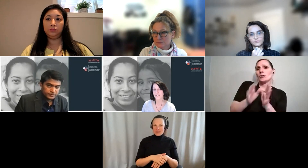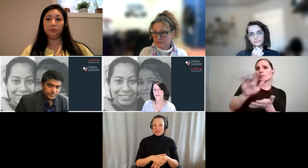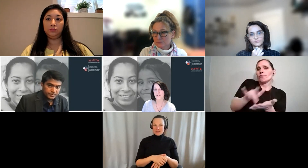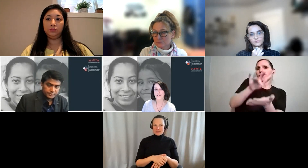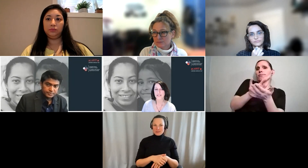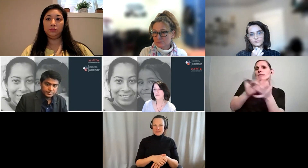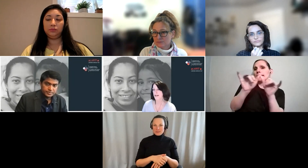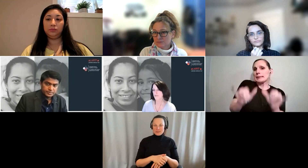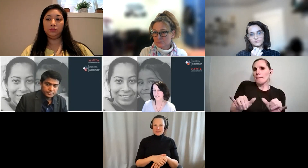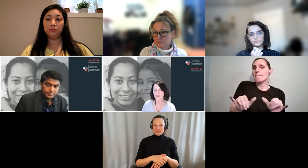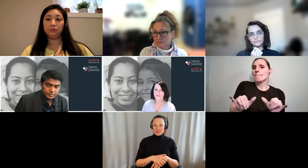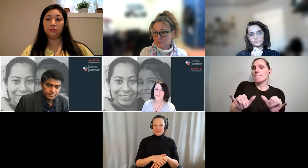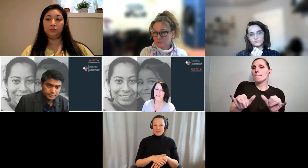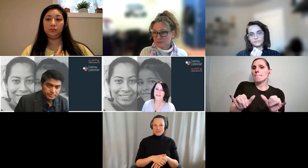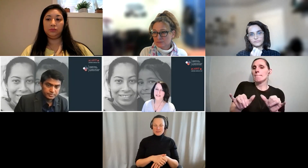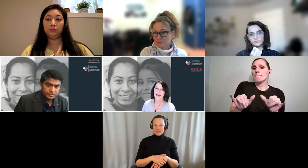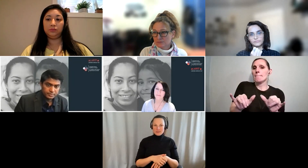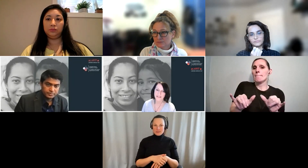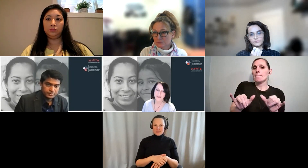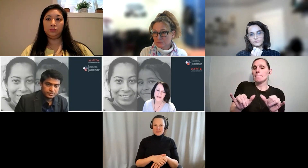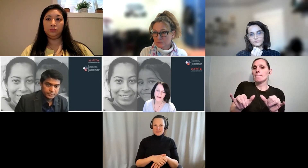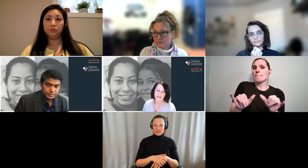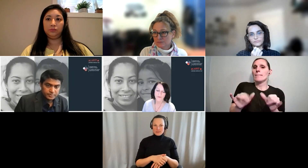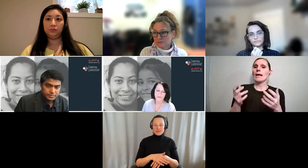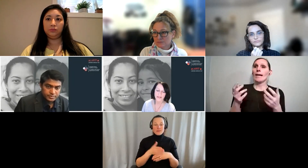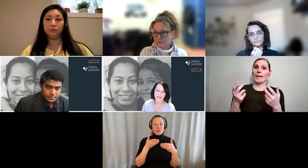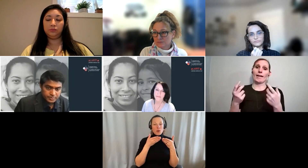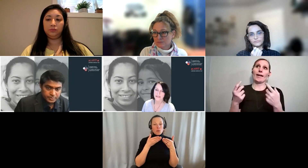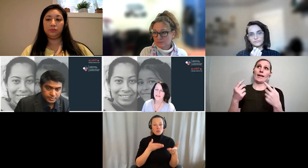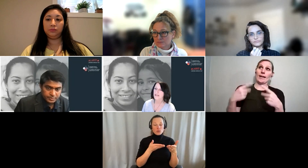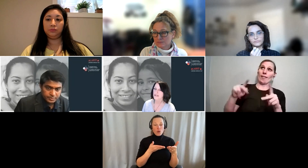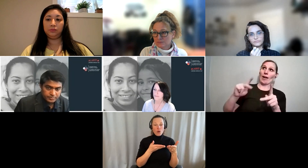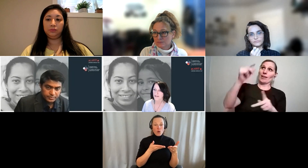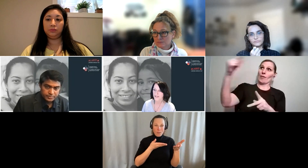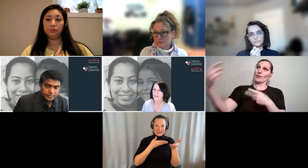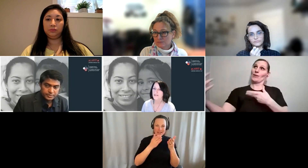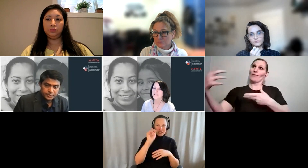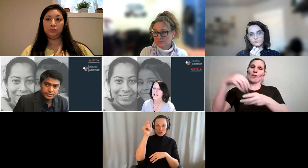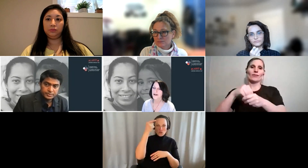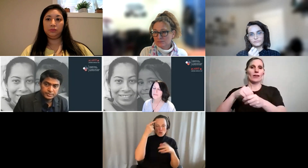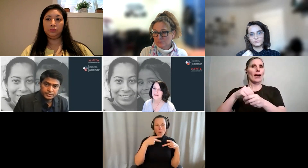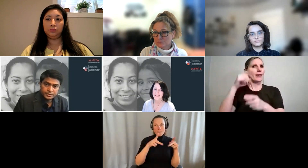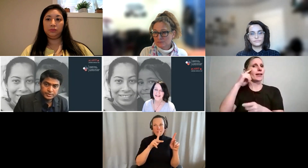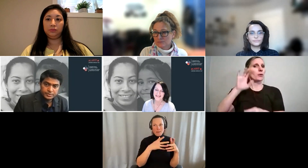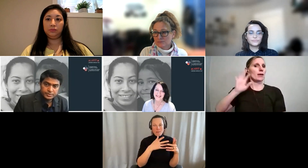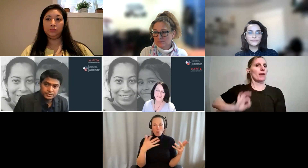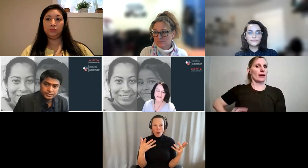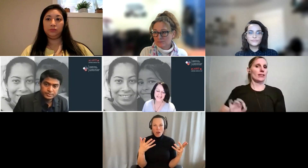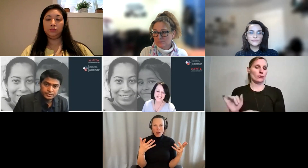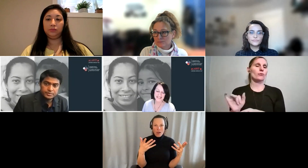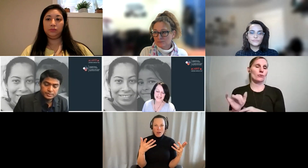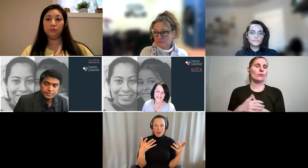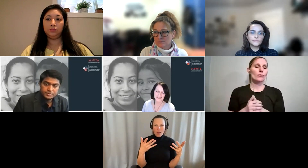et de permettre ces services gouvernementaux de se brancher et ça sera bénéfique pour tous.